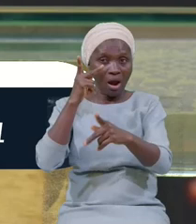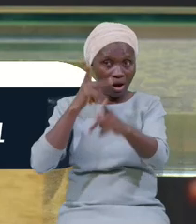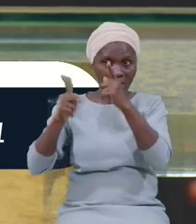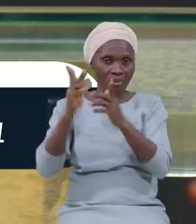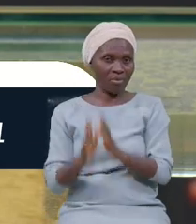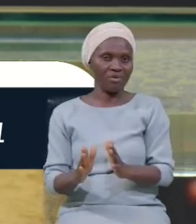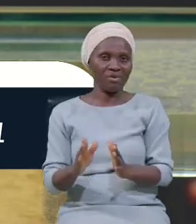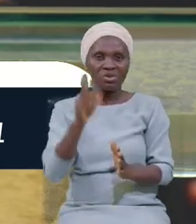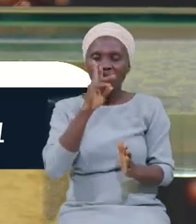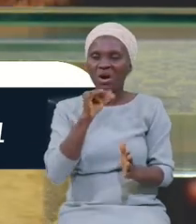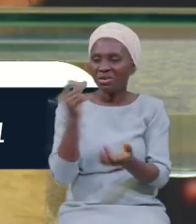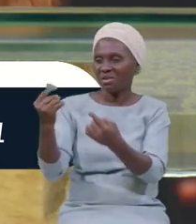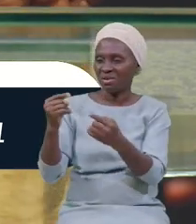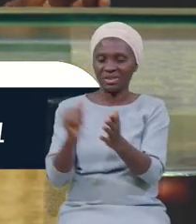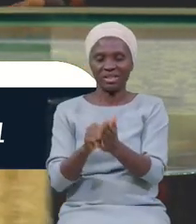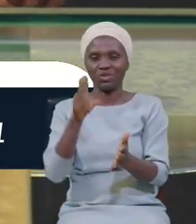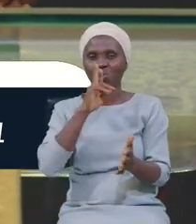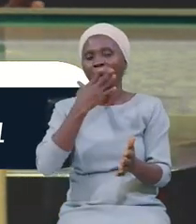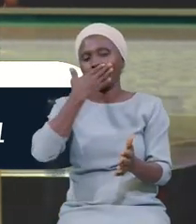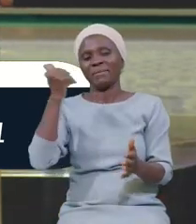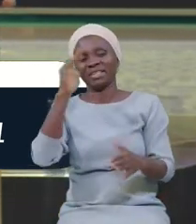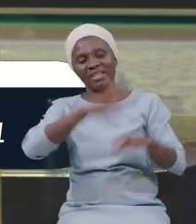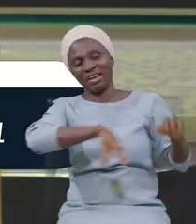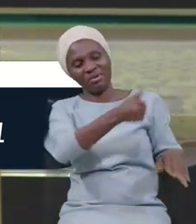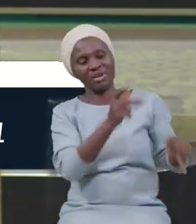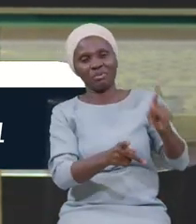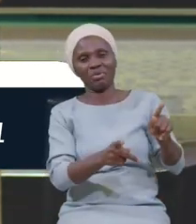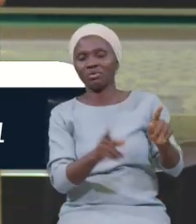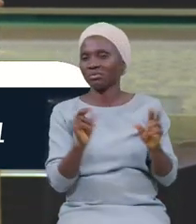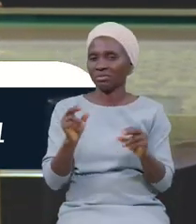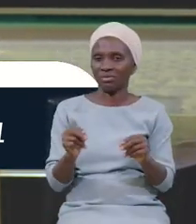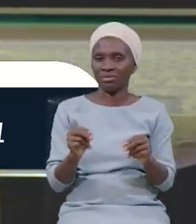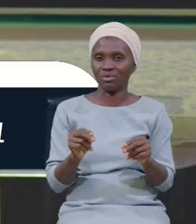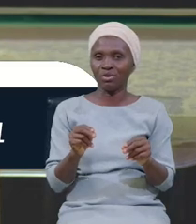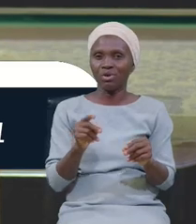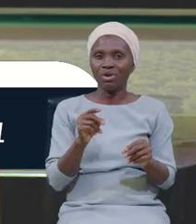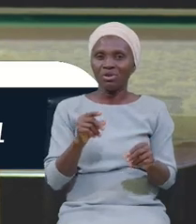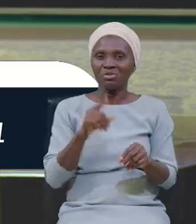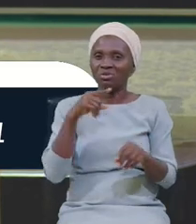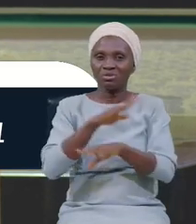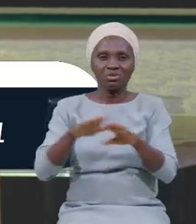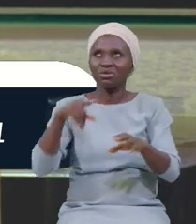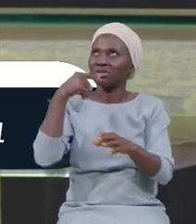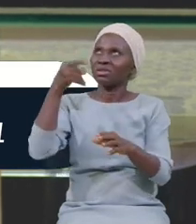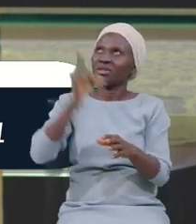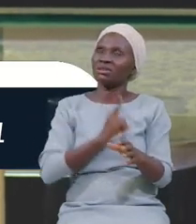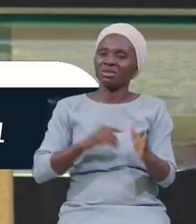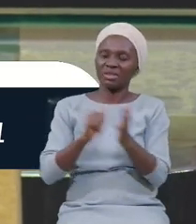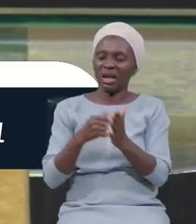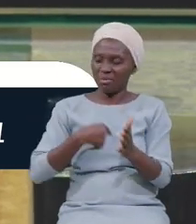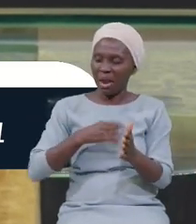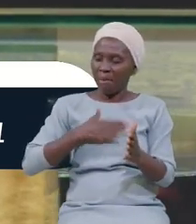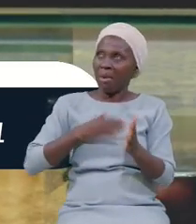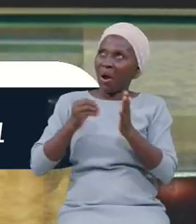vous ne venez pas comme je suis meilleur que tout le monde, vous ne venez pas pour dire que ma vie est impeccable, ma vie est sainte, ma vie est